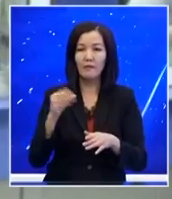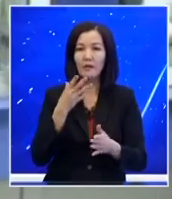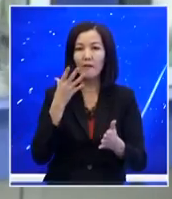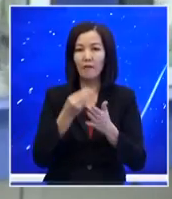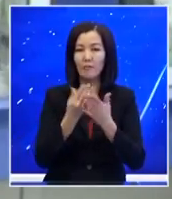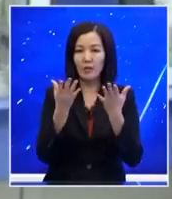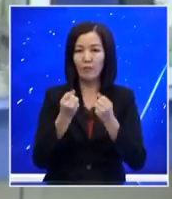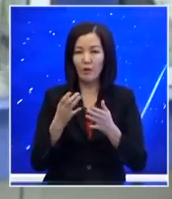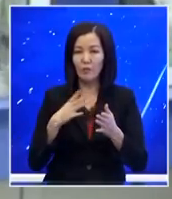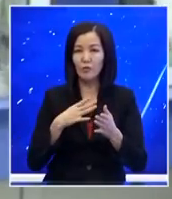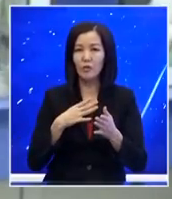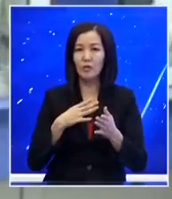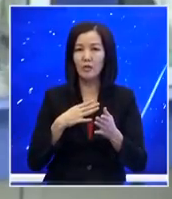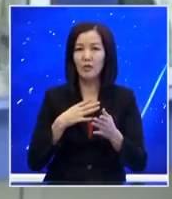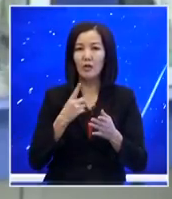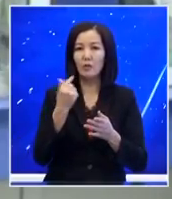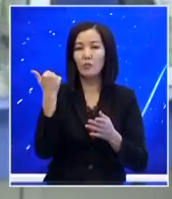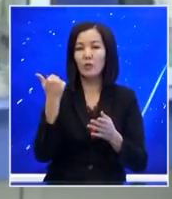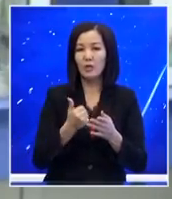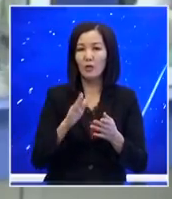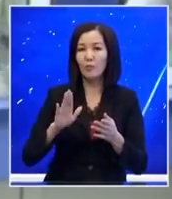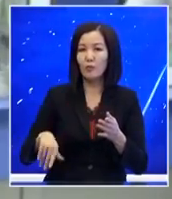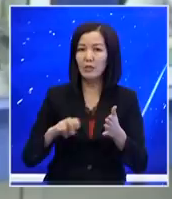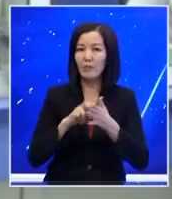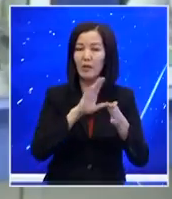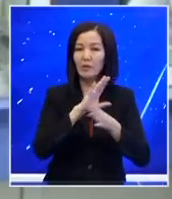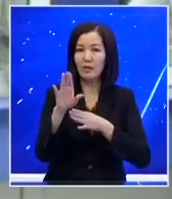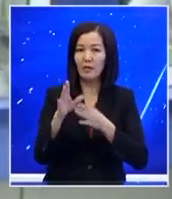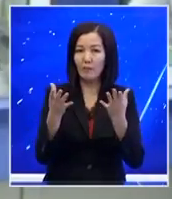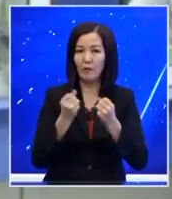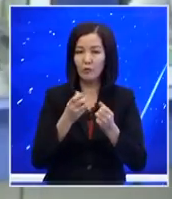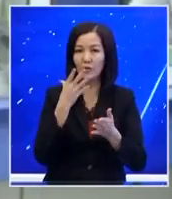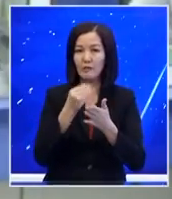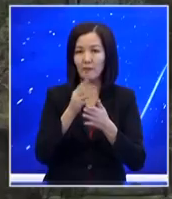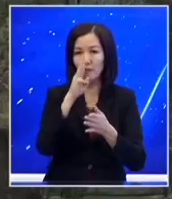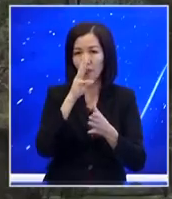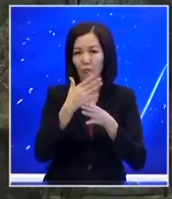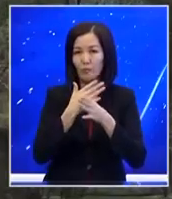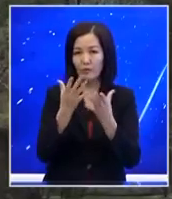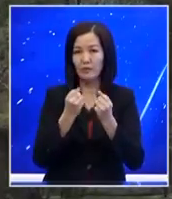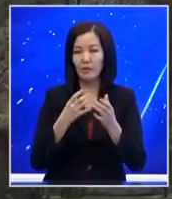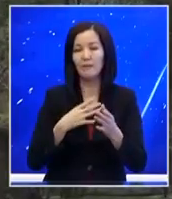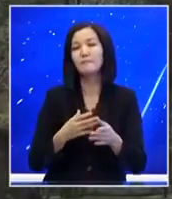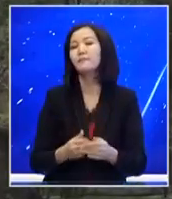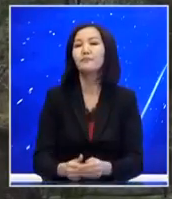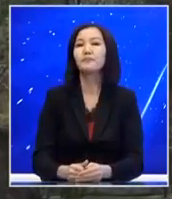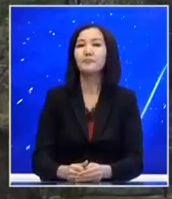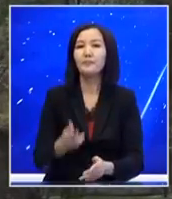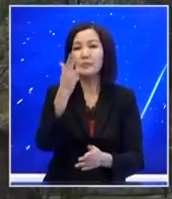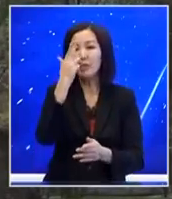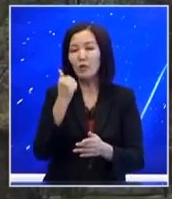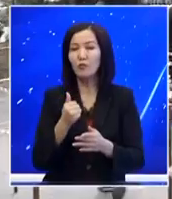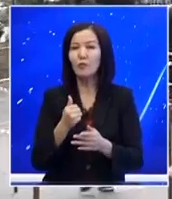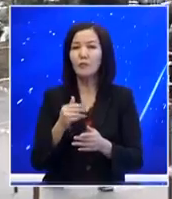получат. Допустим, я в течение недели после подачи заявки уже получила деньги. К слову, для удобства клиентов в